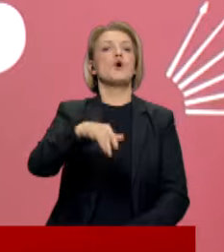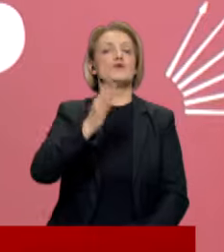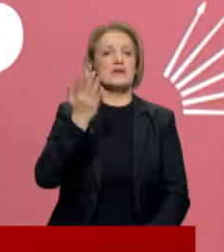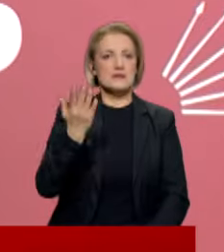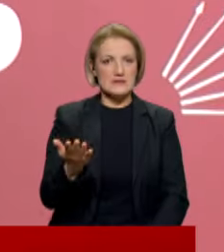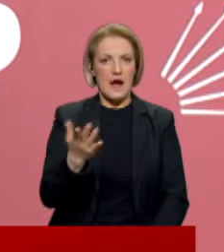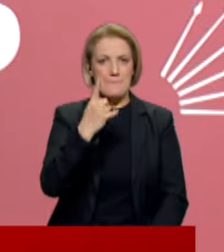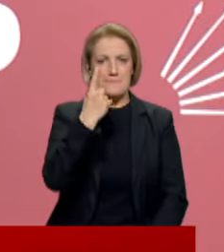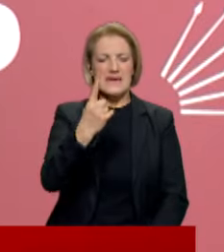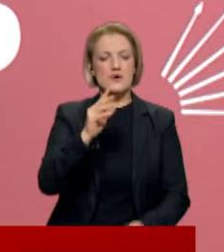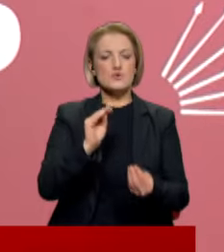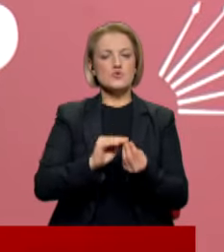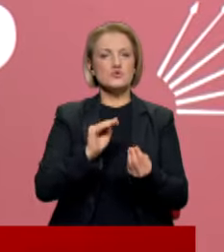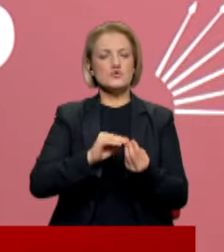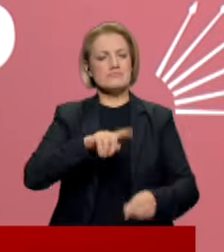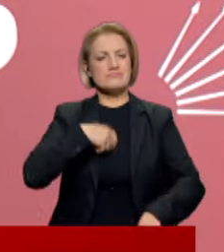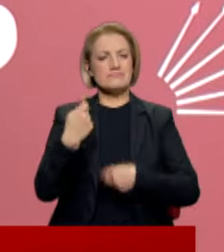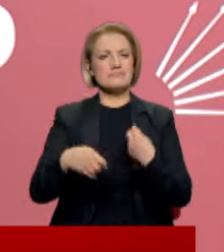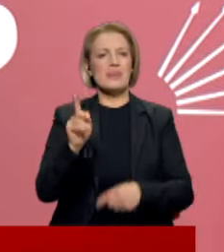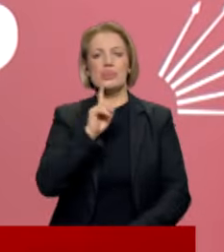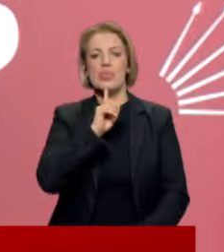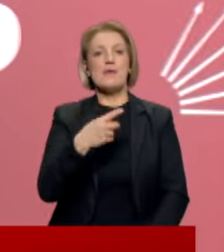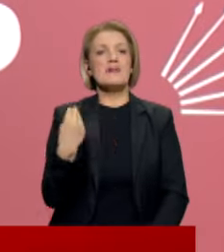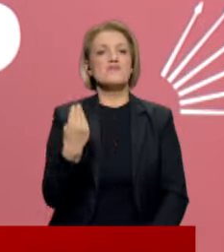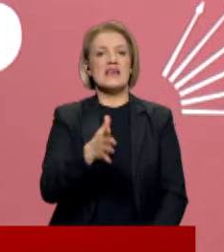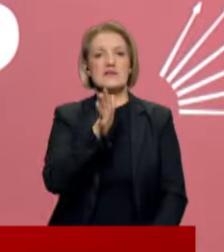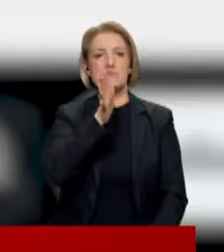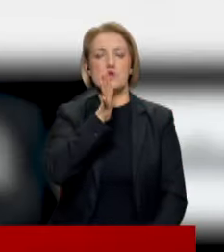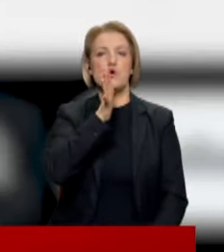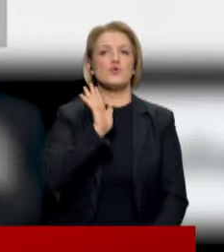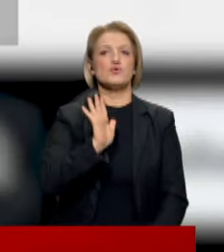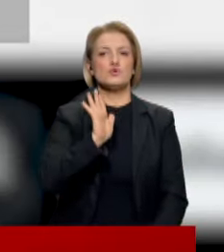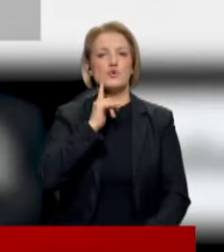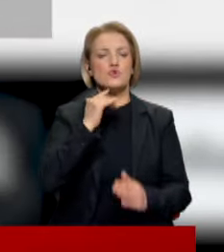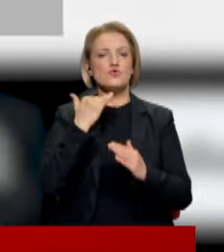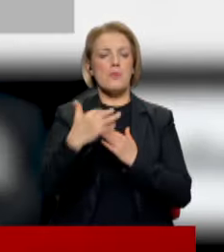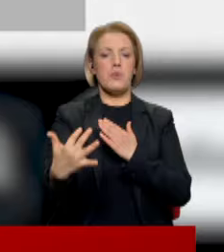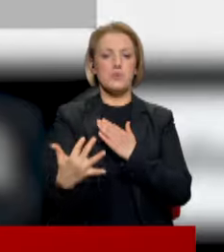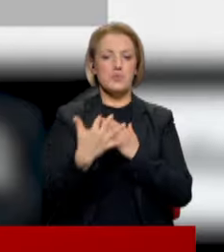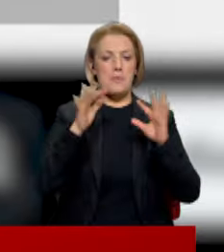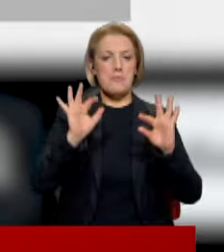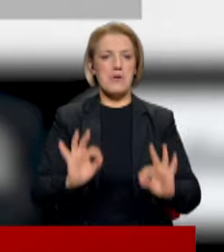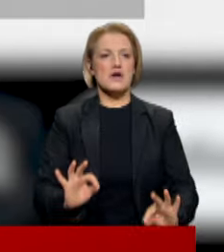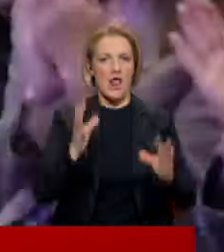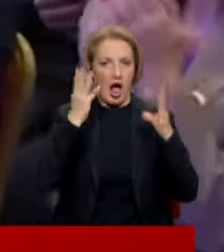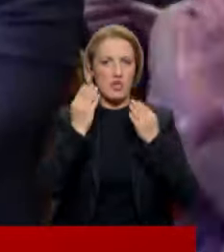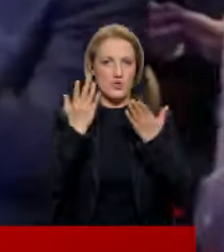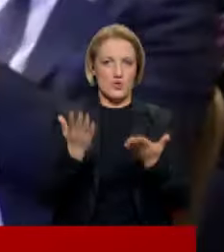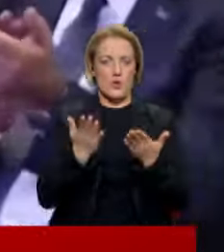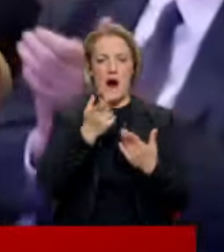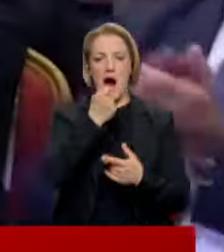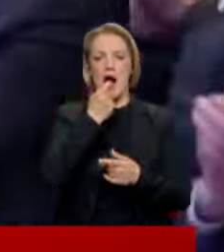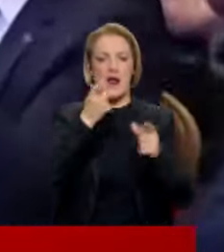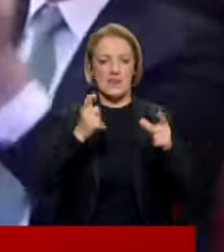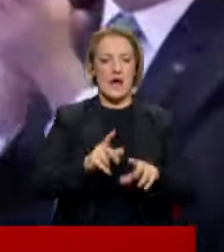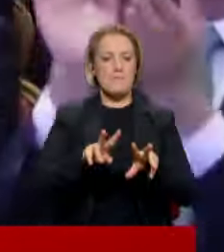da bir suç uydurun talimatı verildiğini biliyoruz. Toplu bir hücum başlatıldığı anlaşılmaktadır.